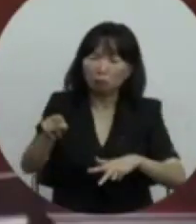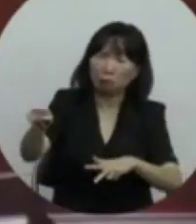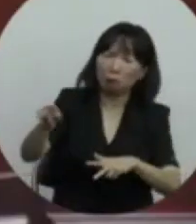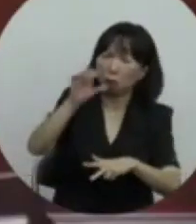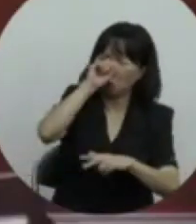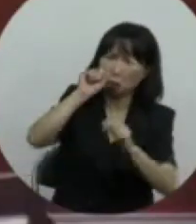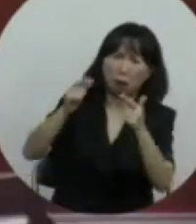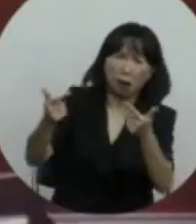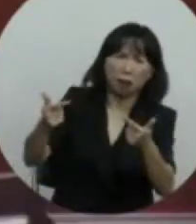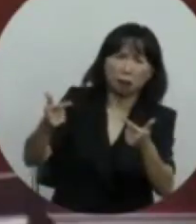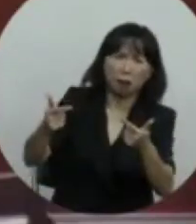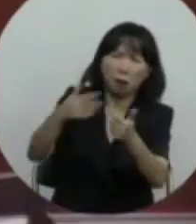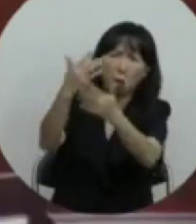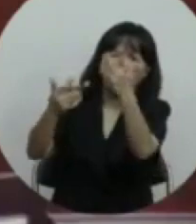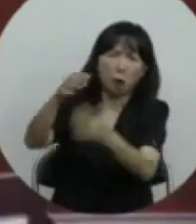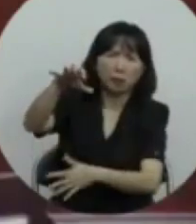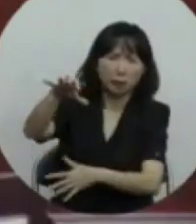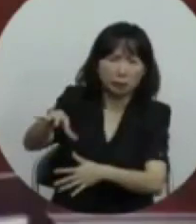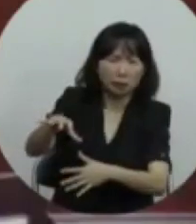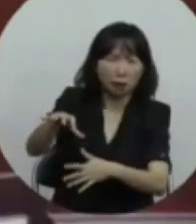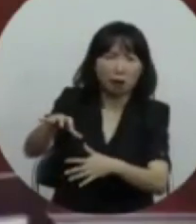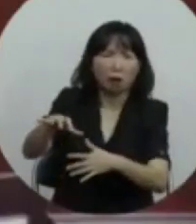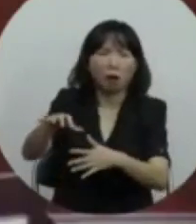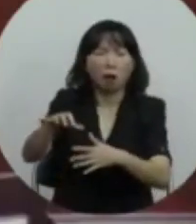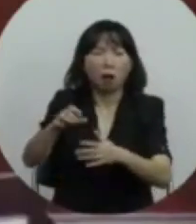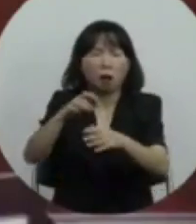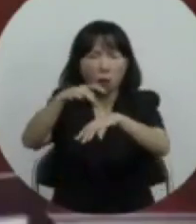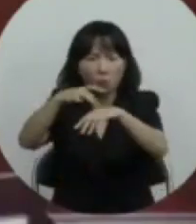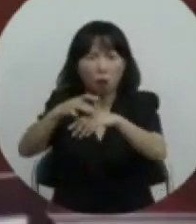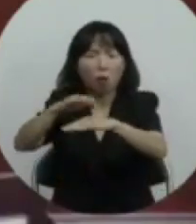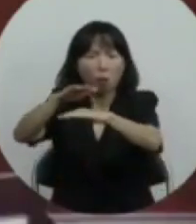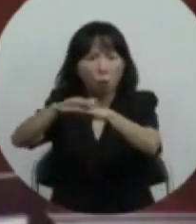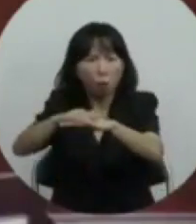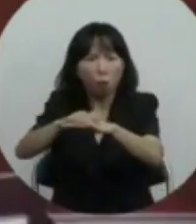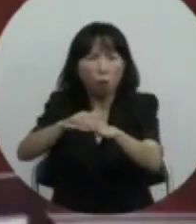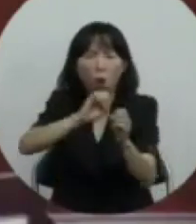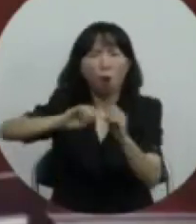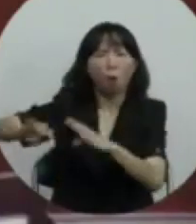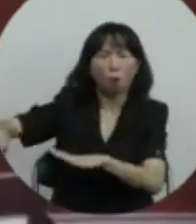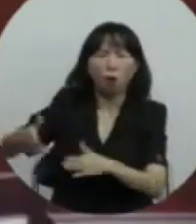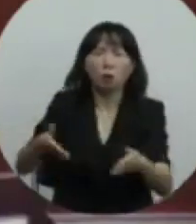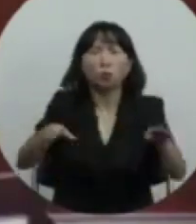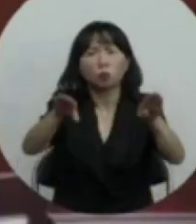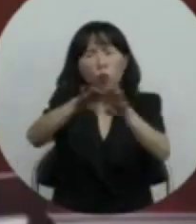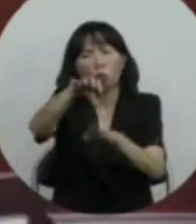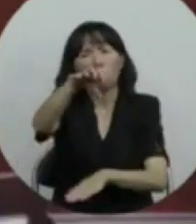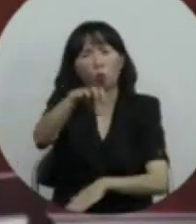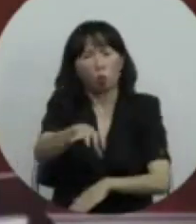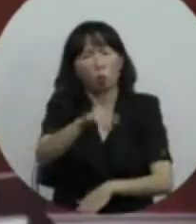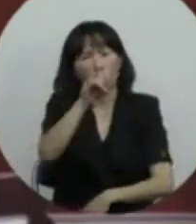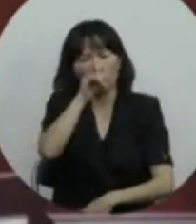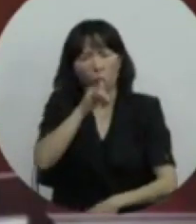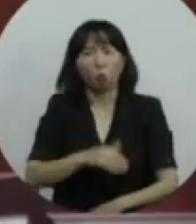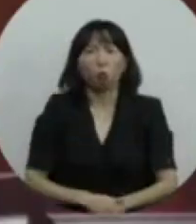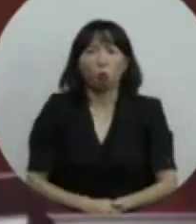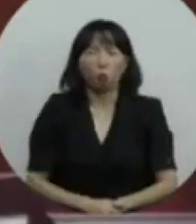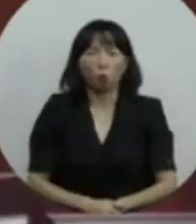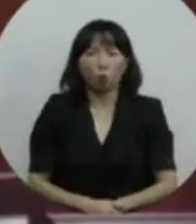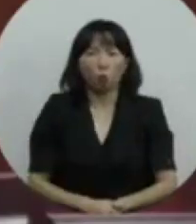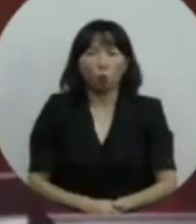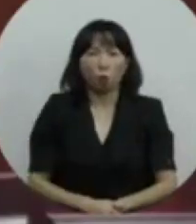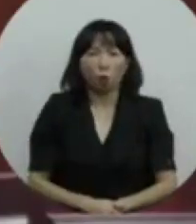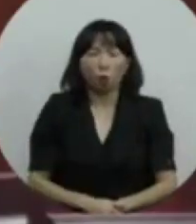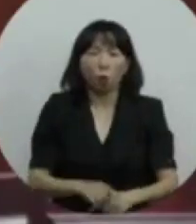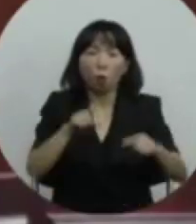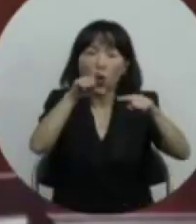인식되는 화장장, 낙골당, 유기동물 보호소 등으로 사용되고 있습니다.